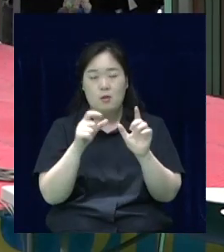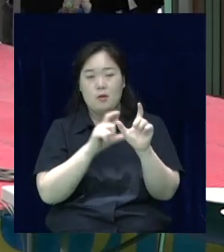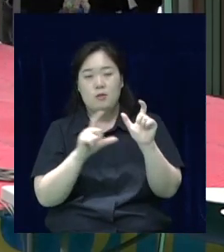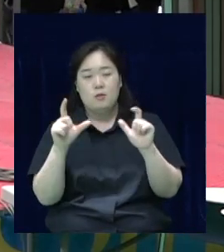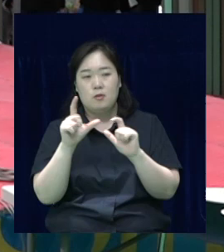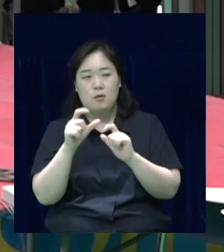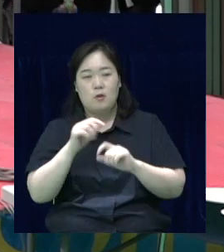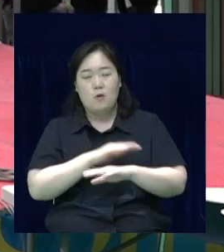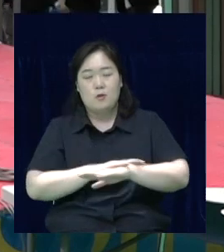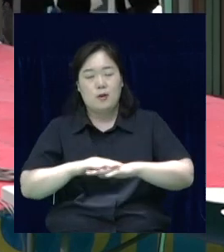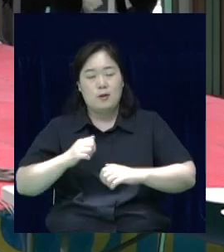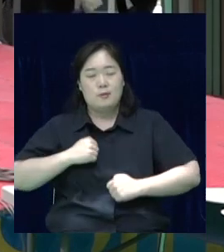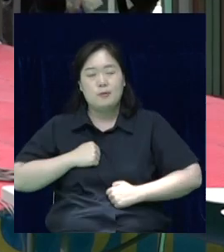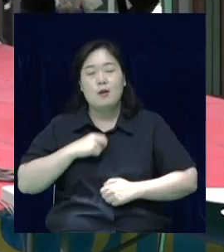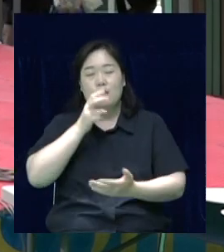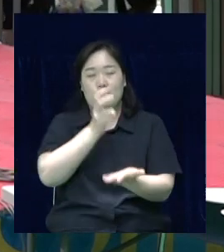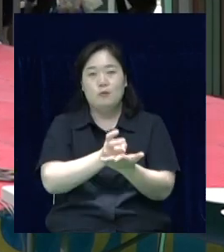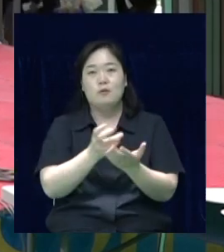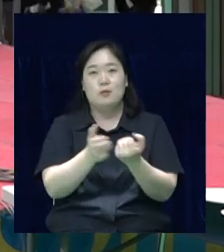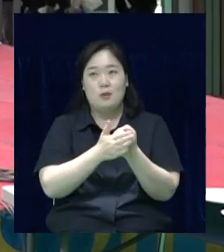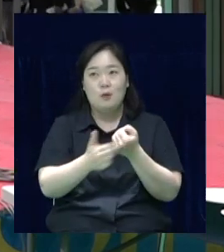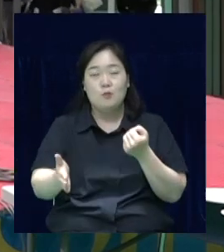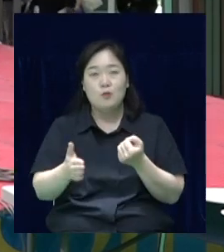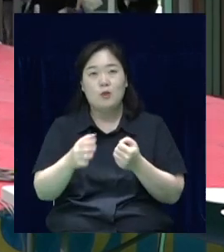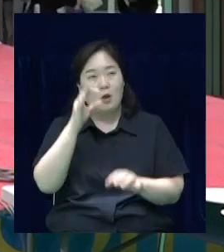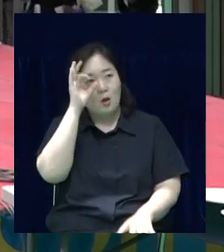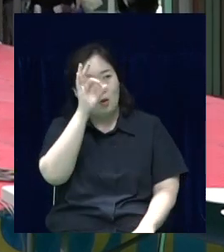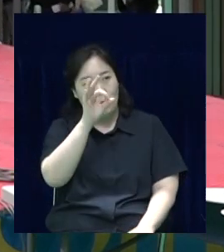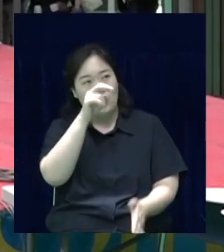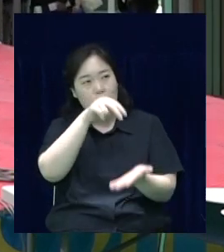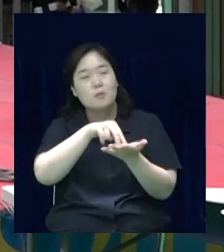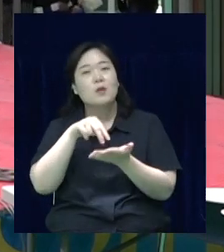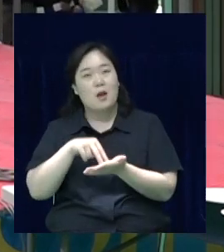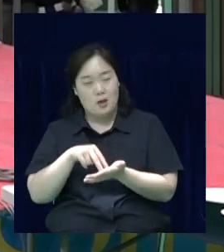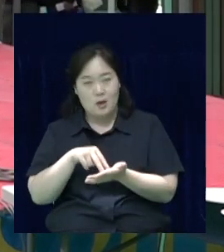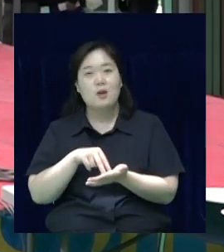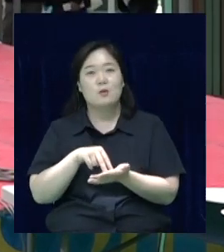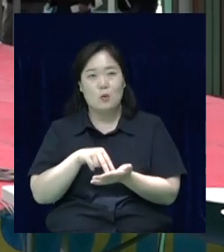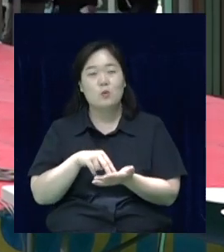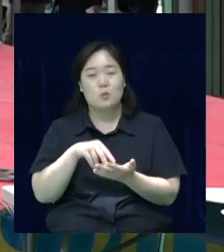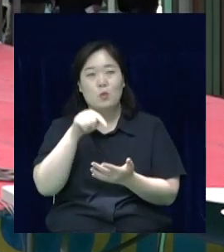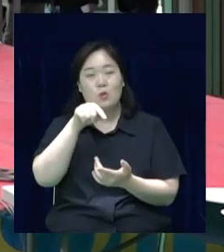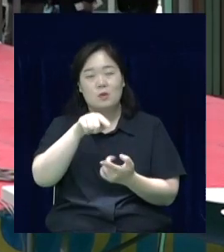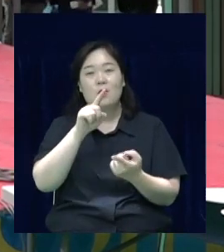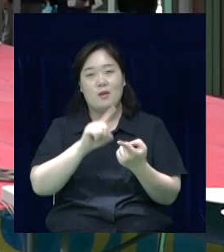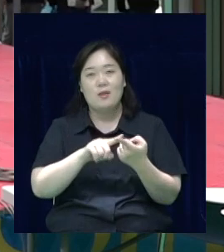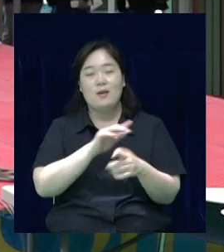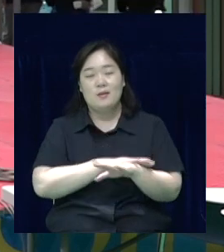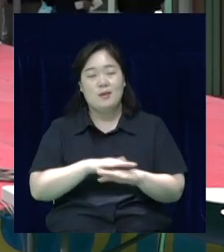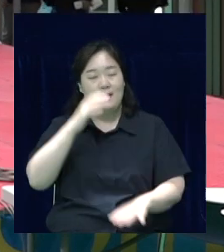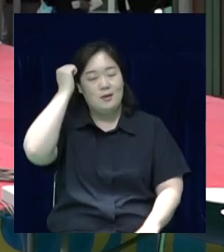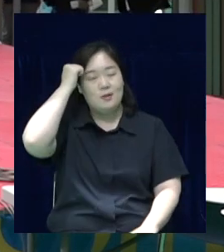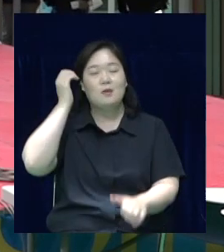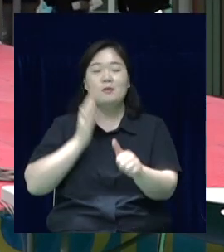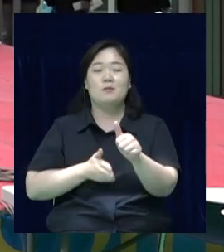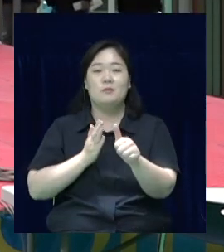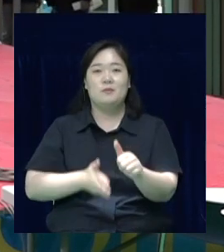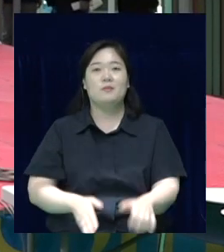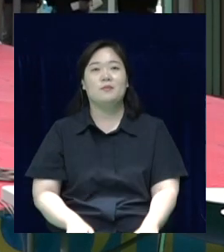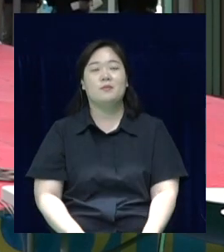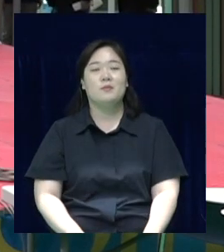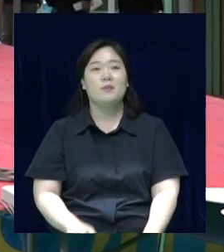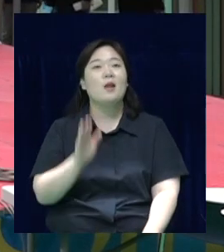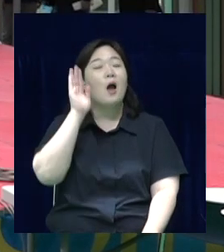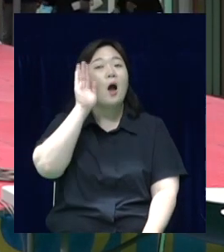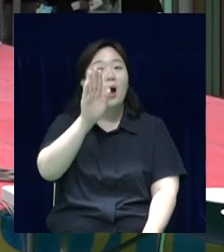부분이기 때문에 보시는 분들의 입장에서도 좀 편견을 가지지 않았으면 좋겠습니다. 네 맞습니다. 자, 이 부분을 충분히 좀 선수들이 앞으로